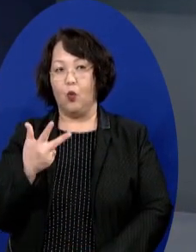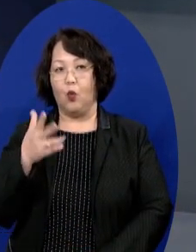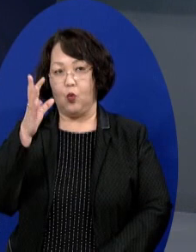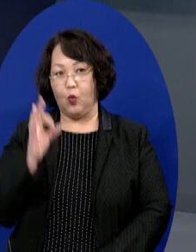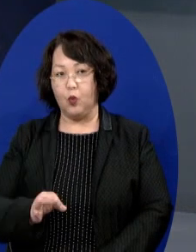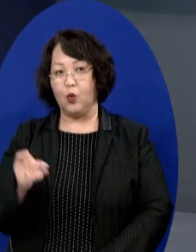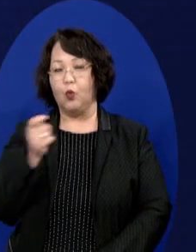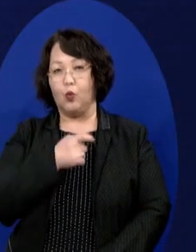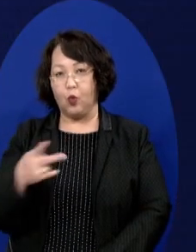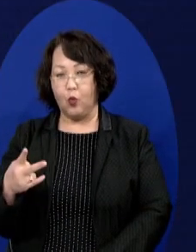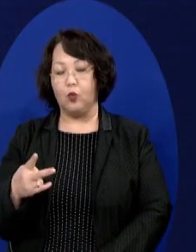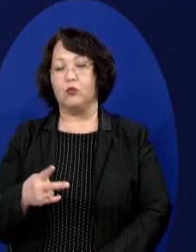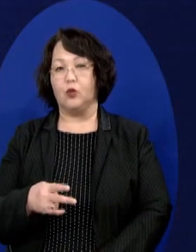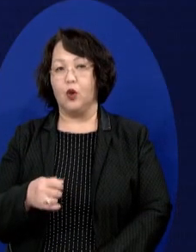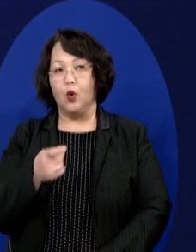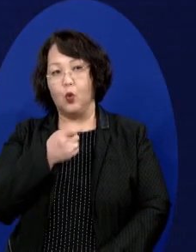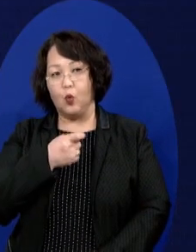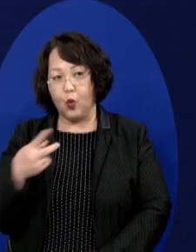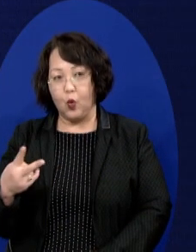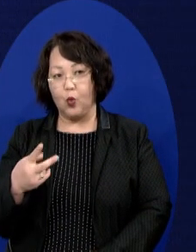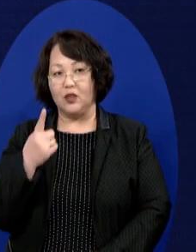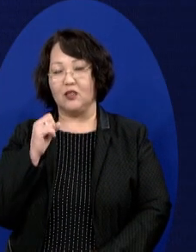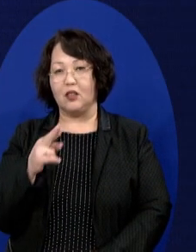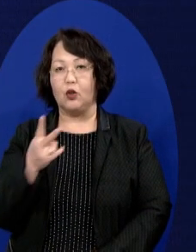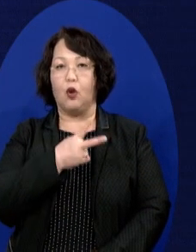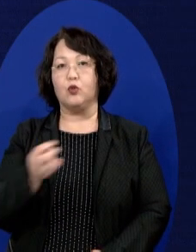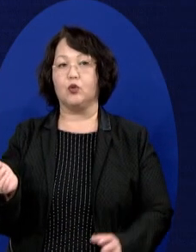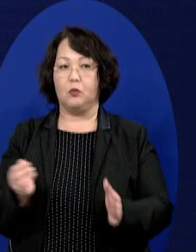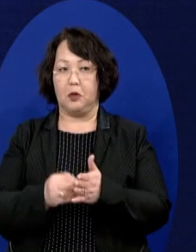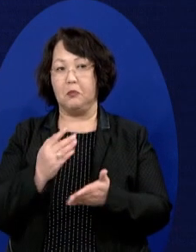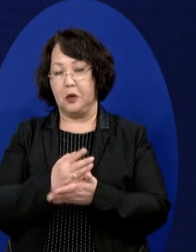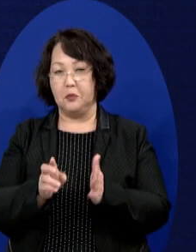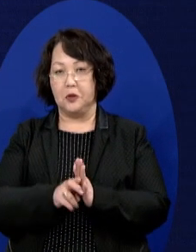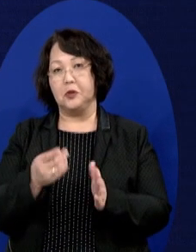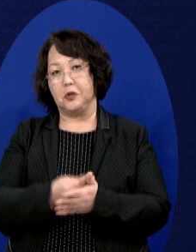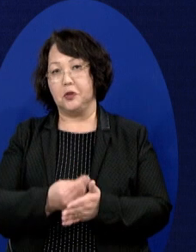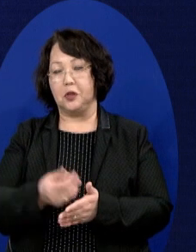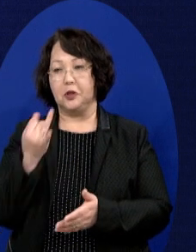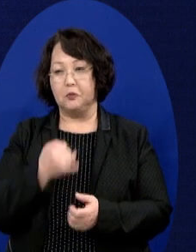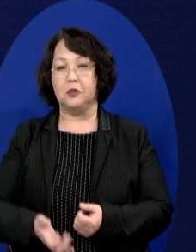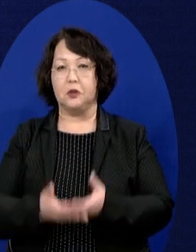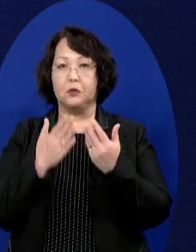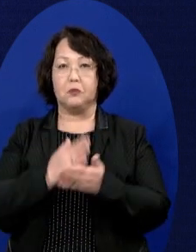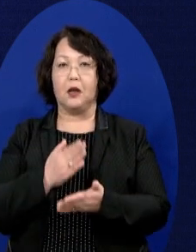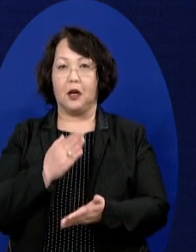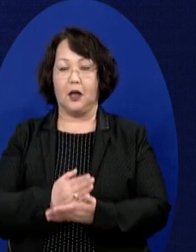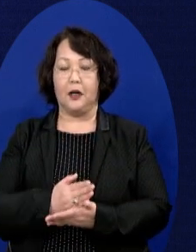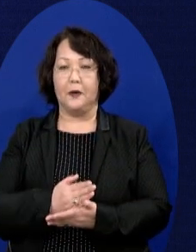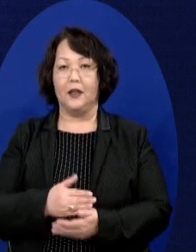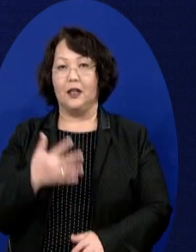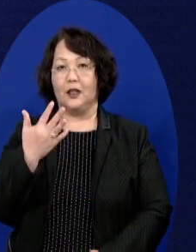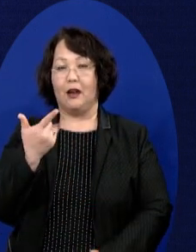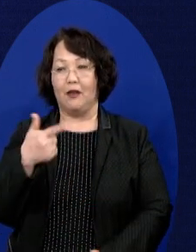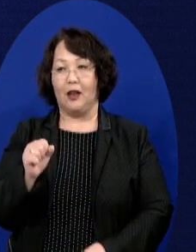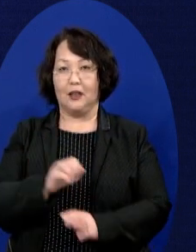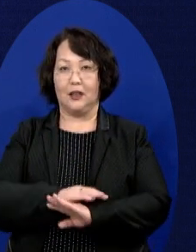одоо хүүтэй байгаа. Зөвхөн хүүн сая 200,000 төгрөг болох одоо жишээтэй ийм одоо дэмжлэг байна. За мөн одоо 5 га